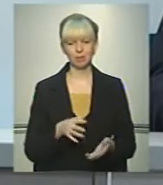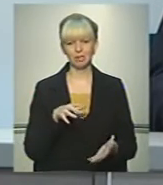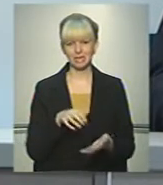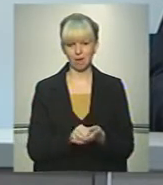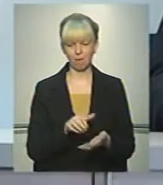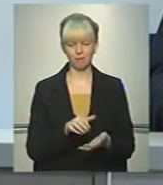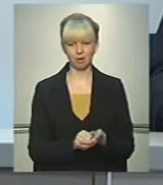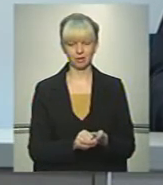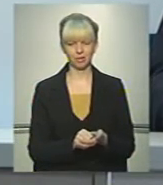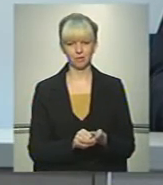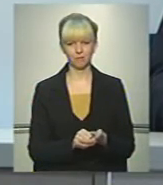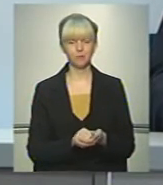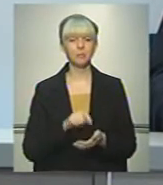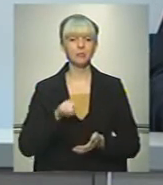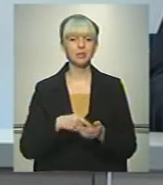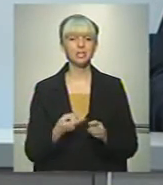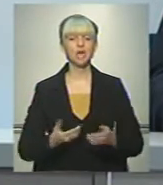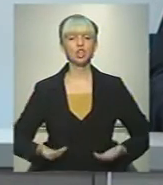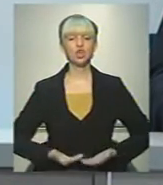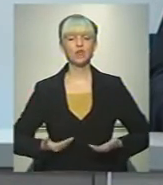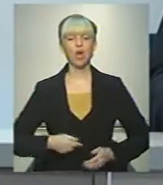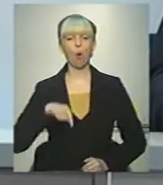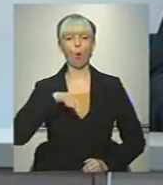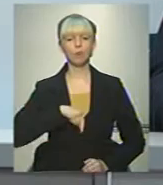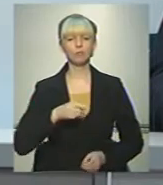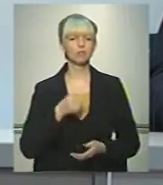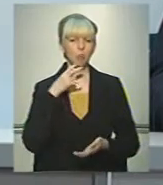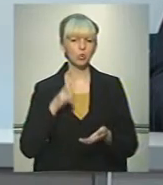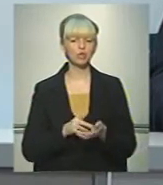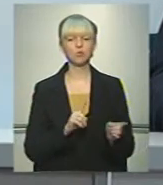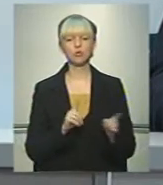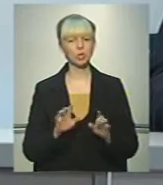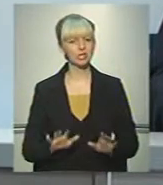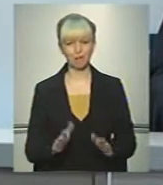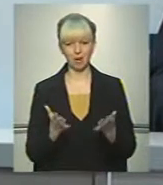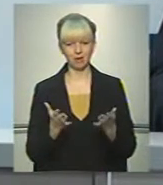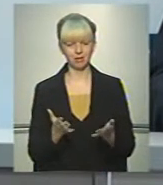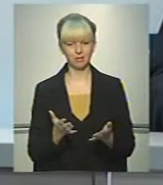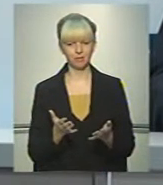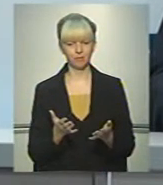займатися. Місто – це живий організм, в якому постійно щось трапляється.